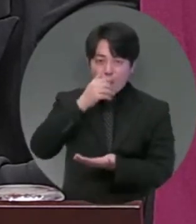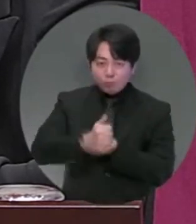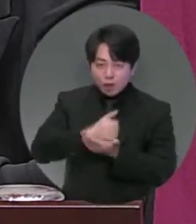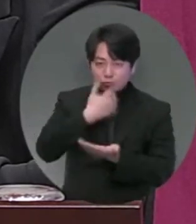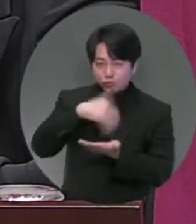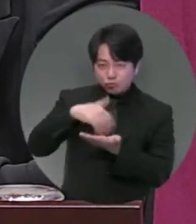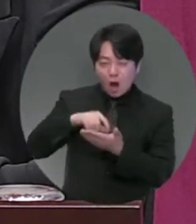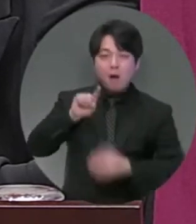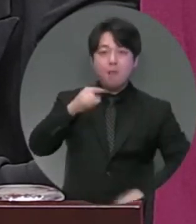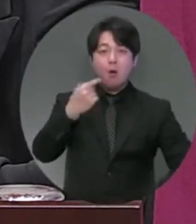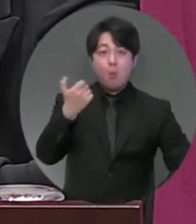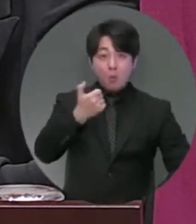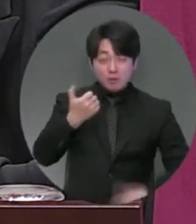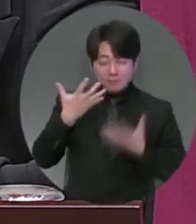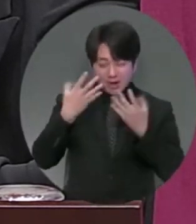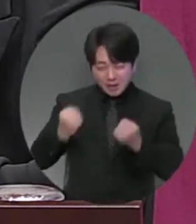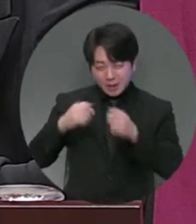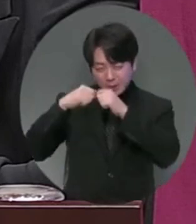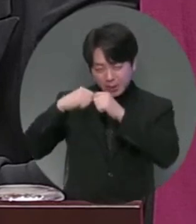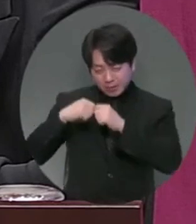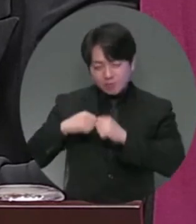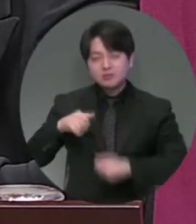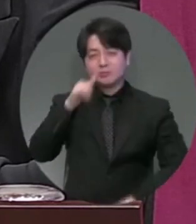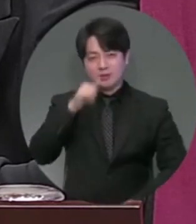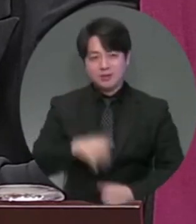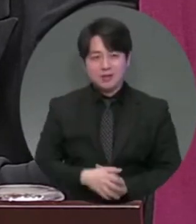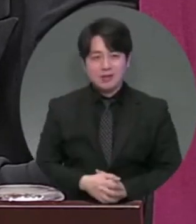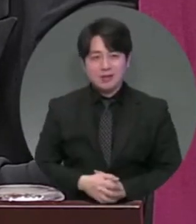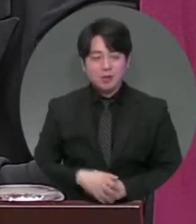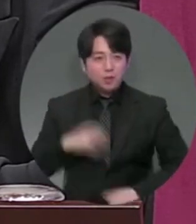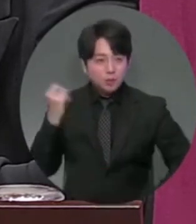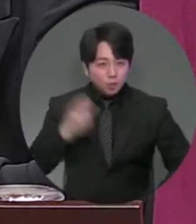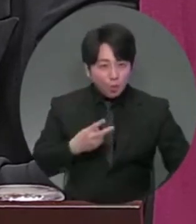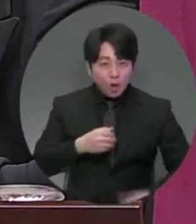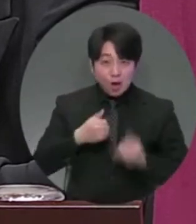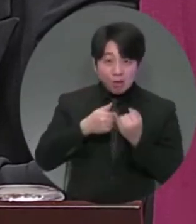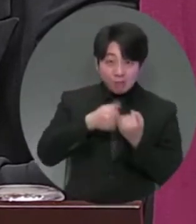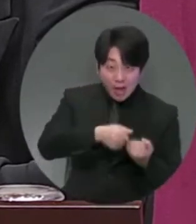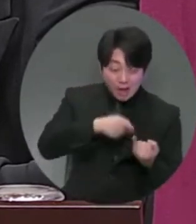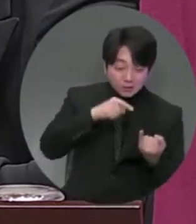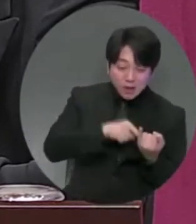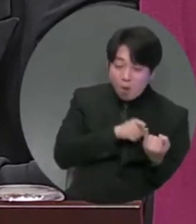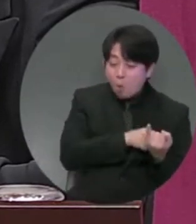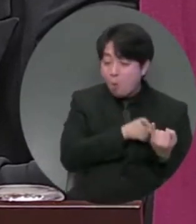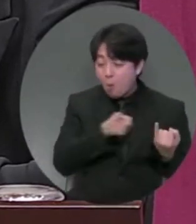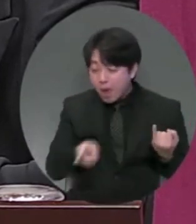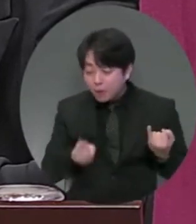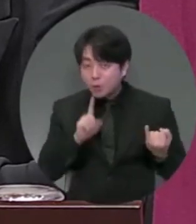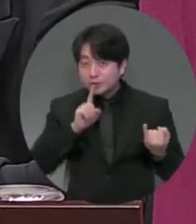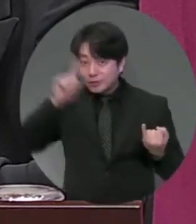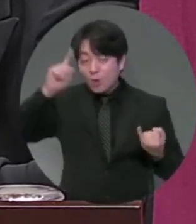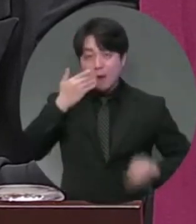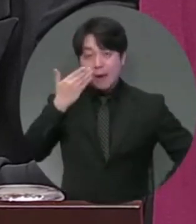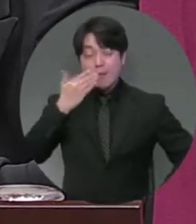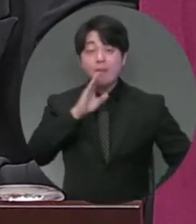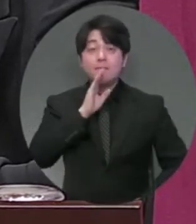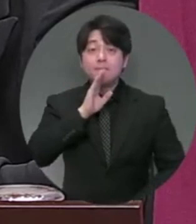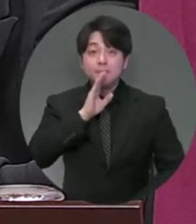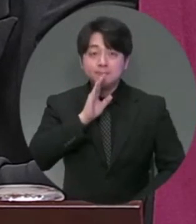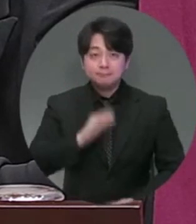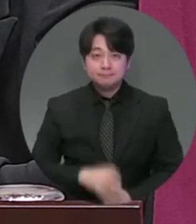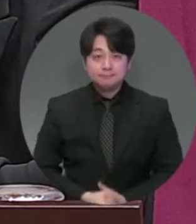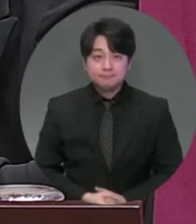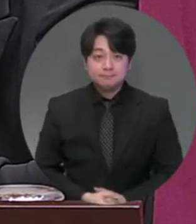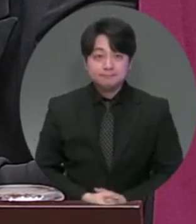상당히 촘촘하고 거기에 반이사불벌이라든가 그 고소 친고죄 상담부분 폐지되어 있잖아요 이런 부분들이 꽤 촘촘한 편입니다